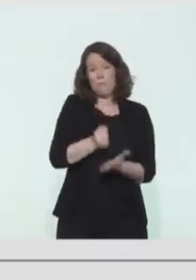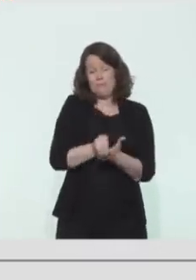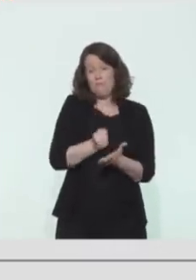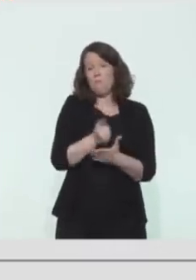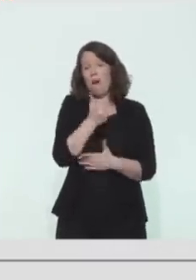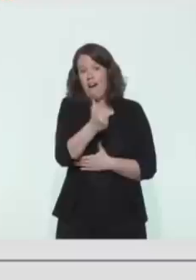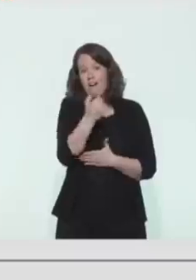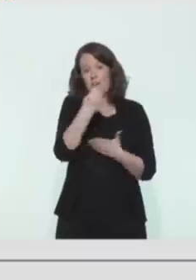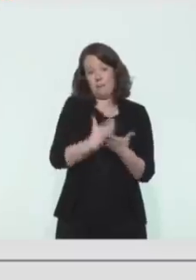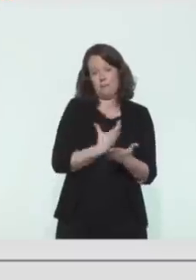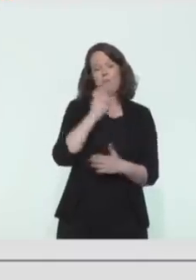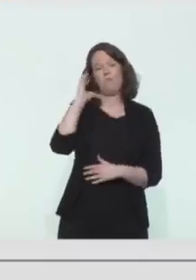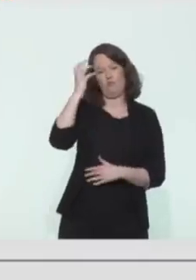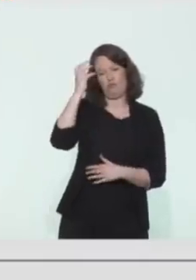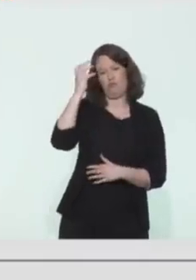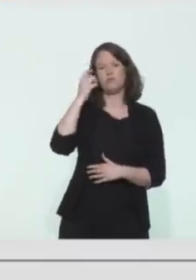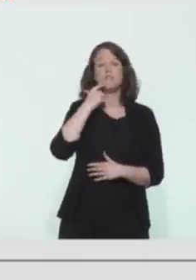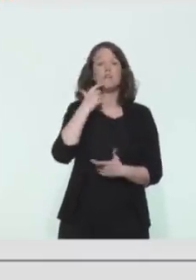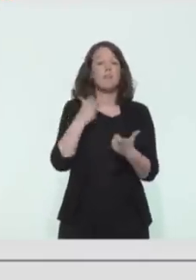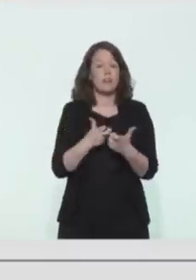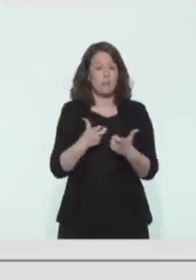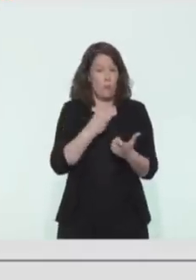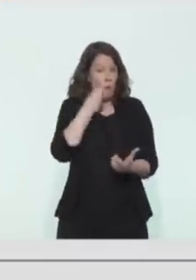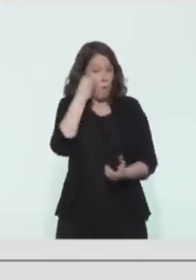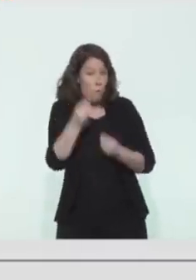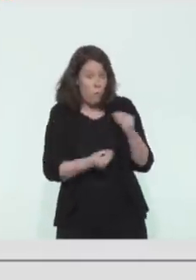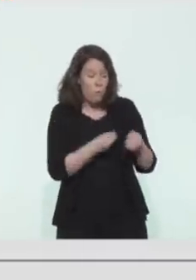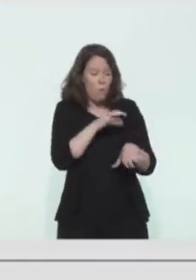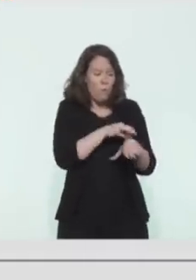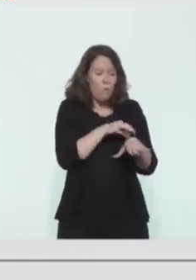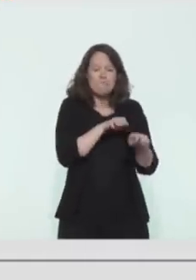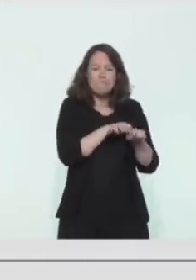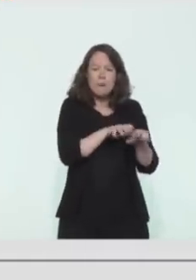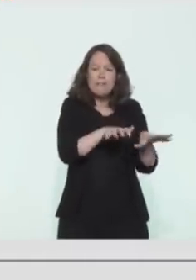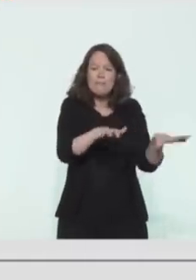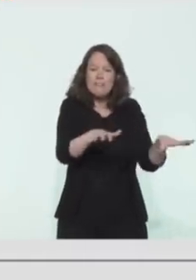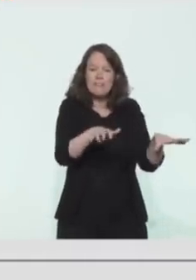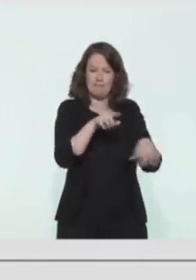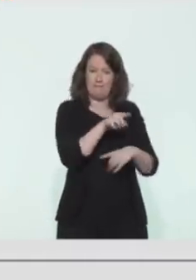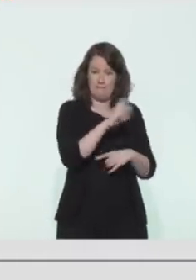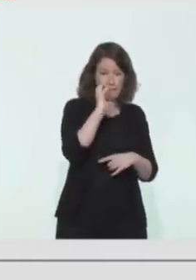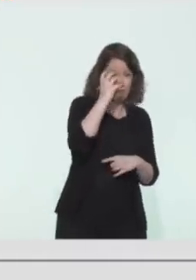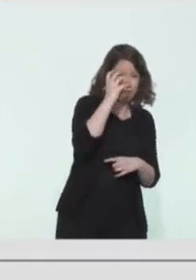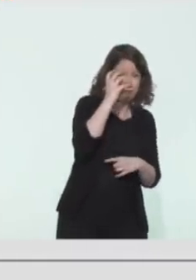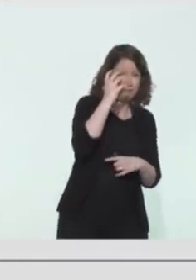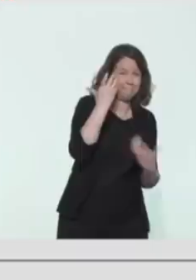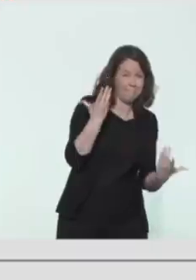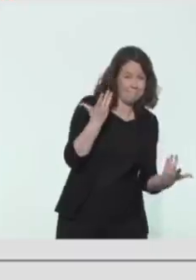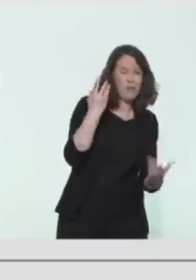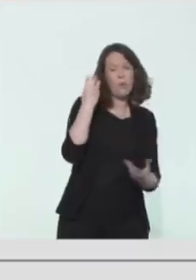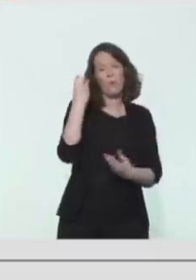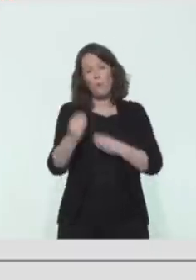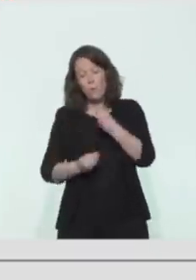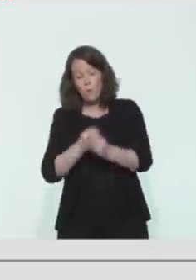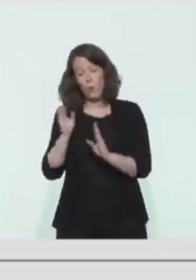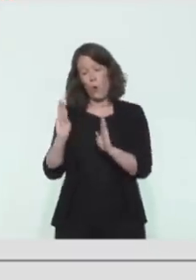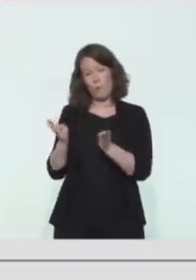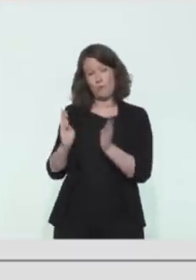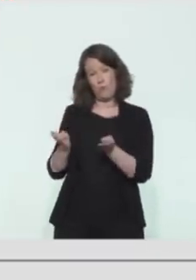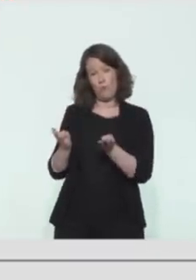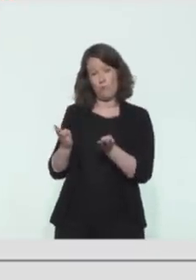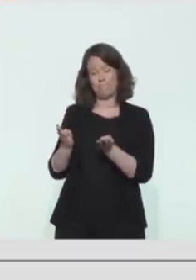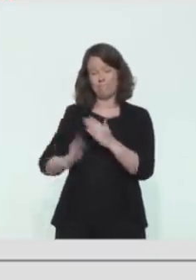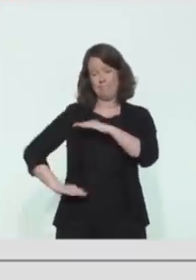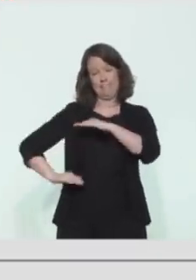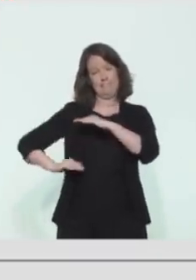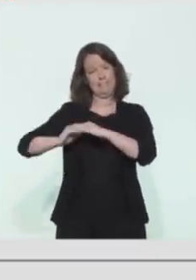il y a une pression épidémique, une circulation active du virus qui est encore au-dessus de l'attendu, où les réanimations sont à un niveau de